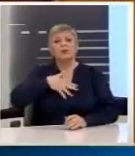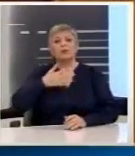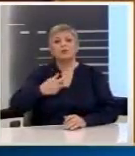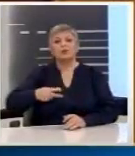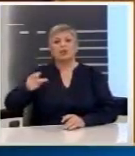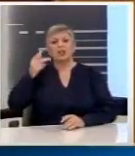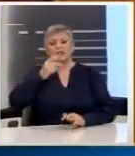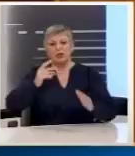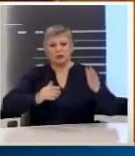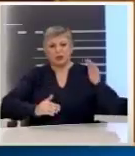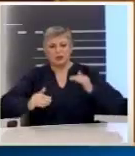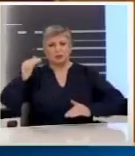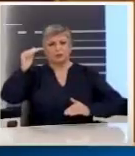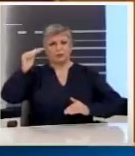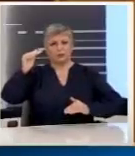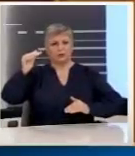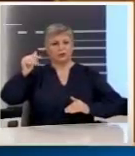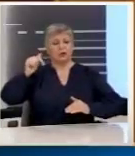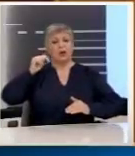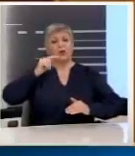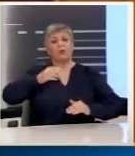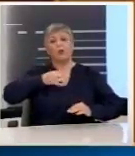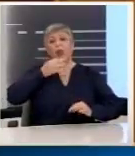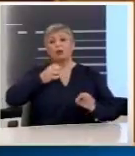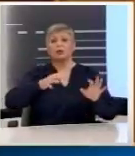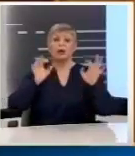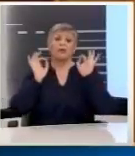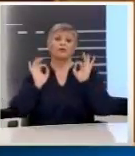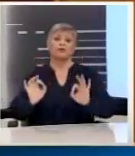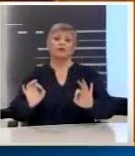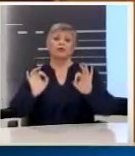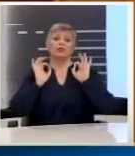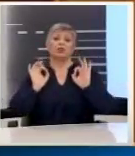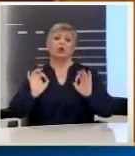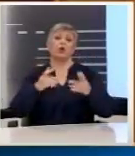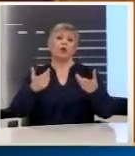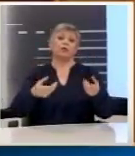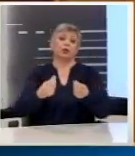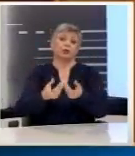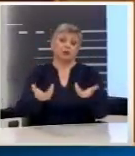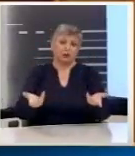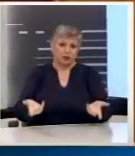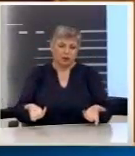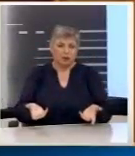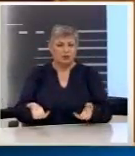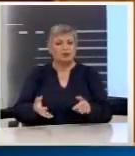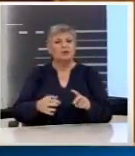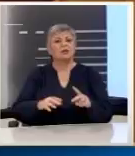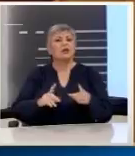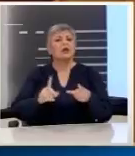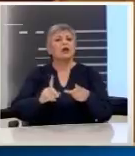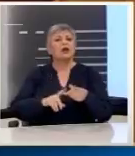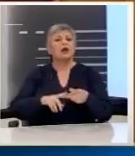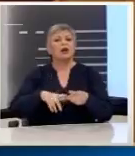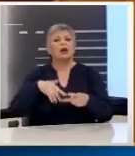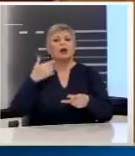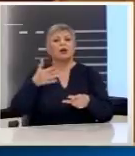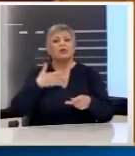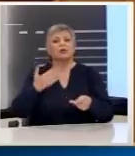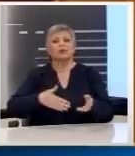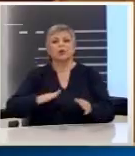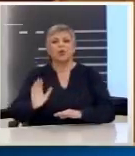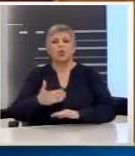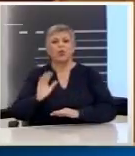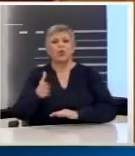ανισοτήτων που είναι δήθεν φυσικά φαινόμενα? Από την απελευθέρωση των απολύσεων για τους